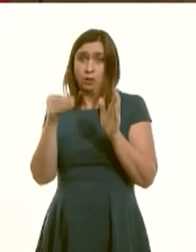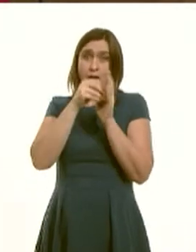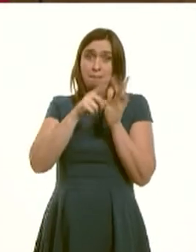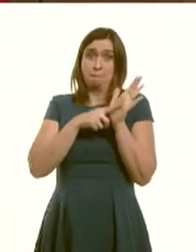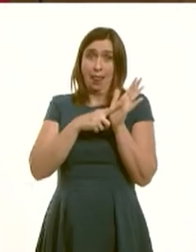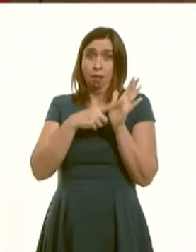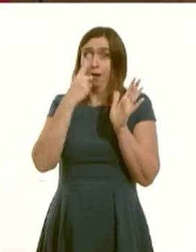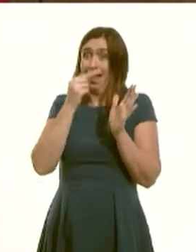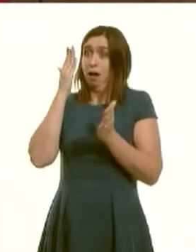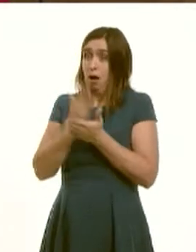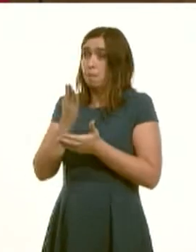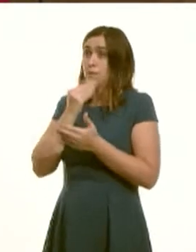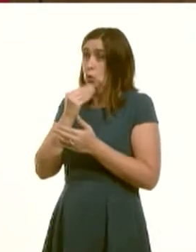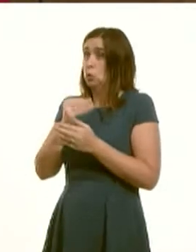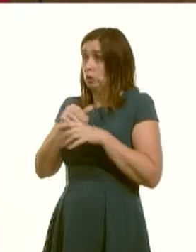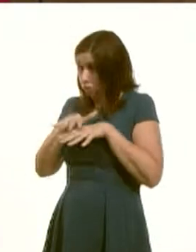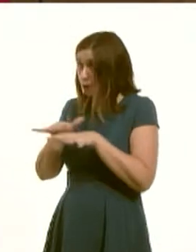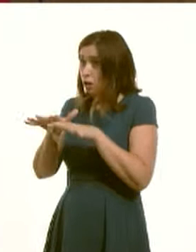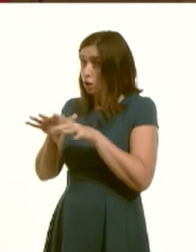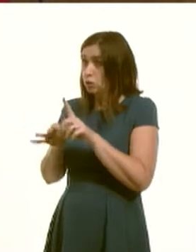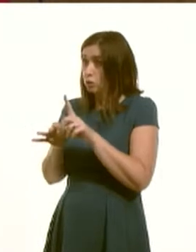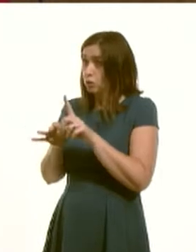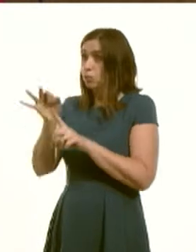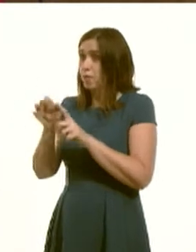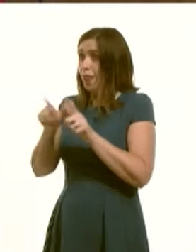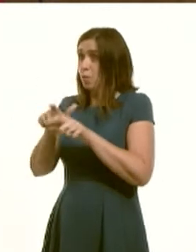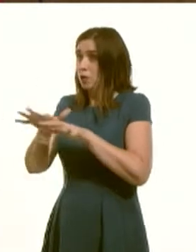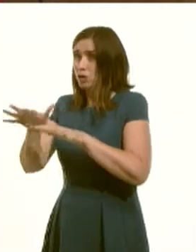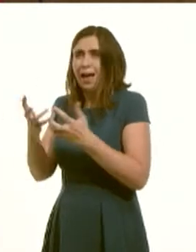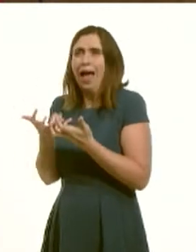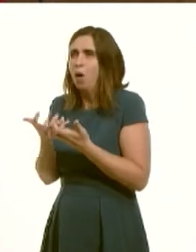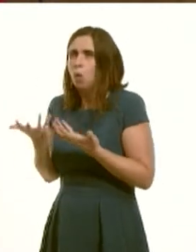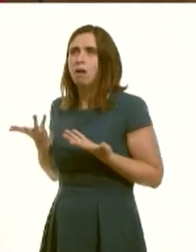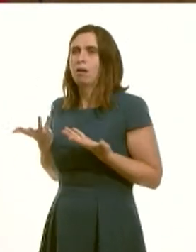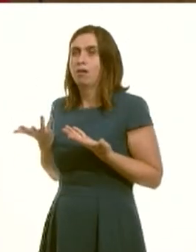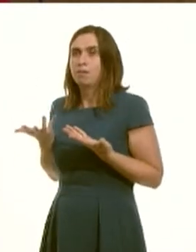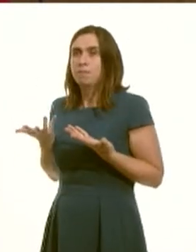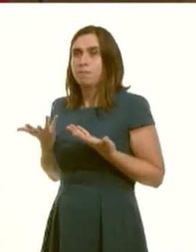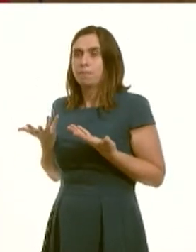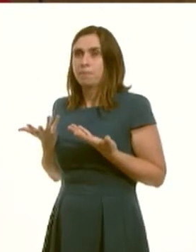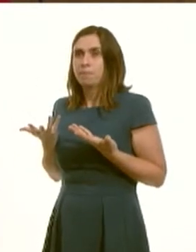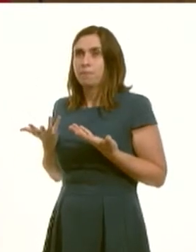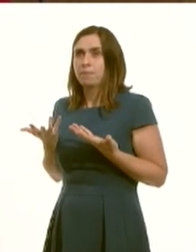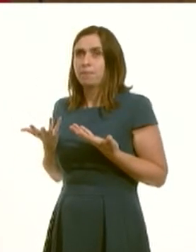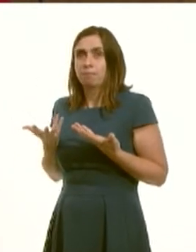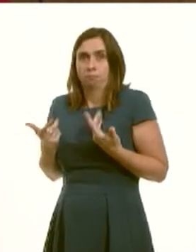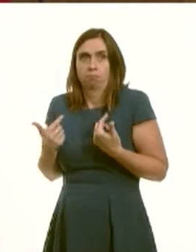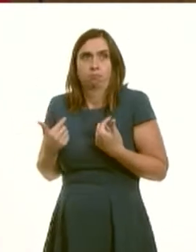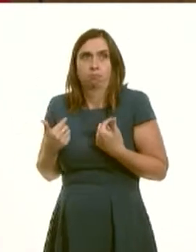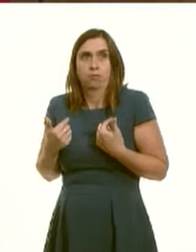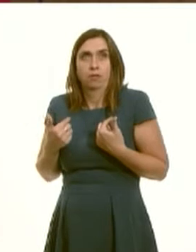ystyried yn y dyfodol. Wrth gweud hynny, wrth gwrs, wel, dyn ni ddim meddwl bod y system cynllunio yn rhyw ffordd